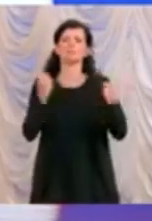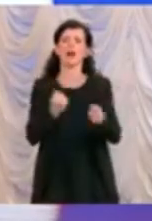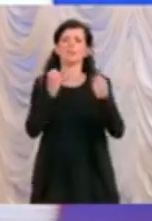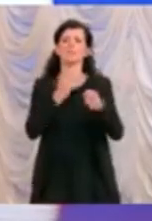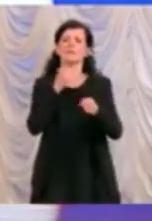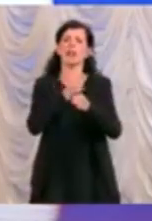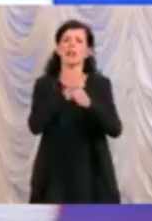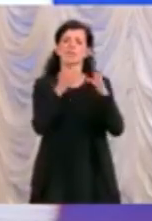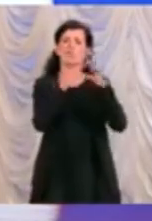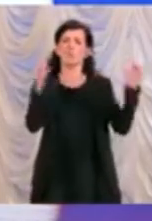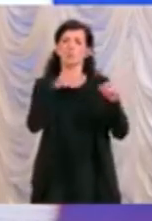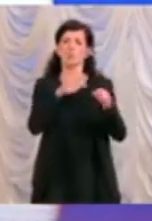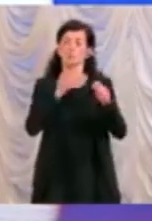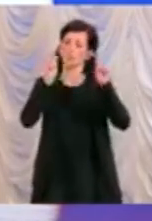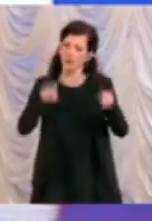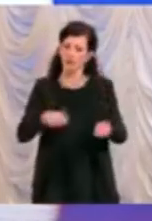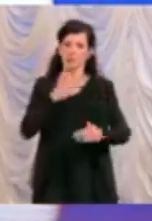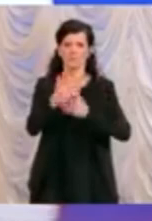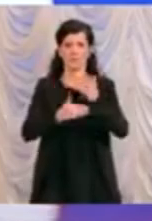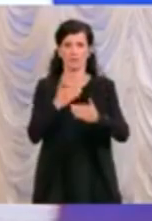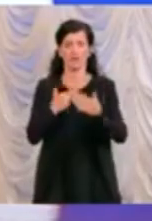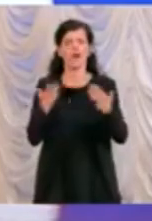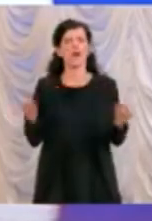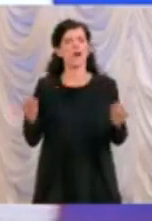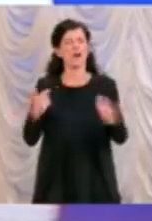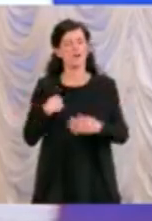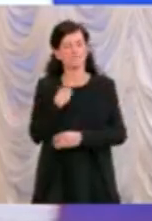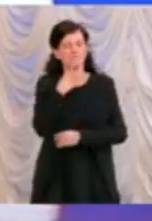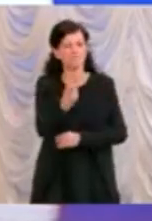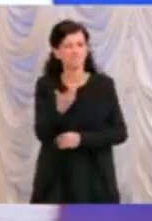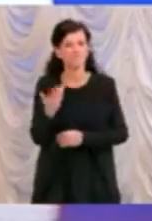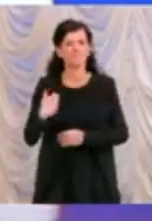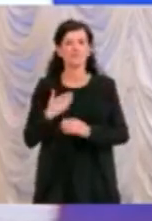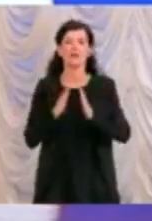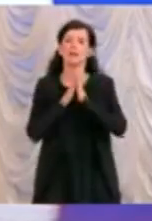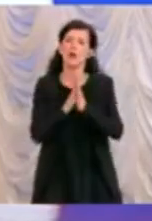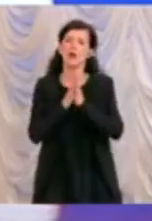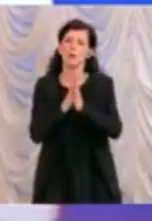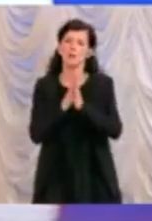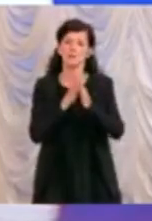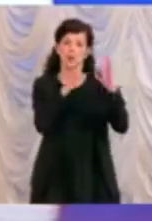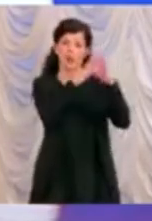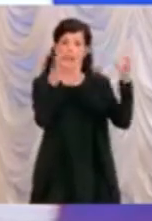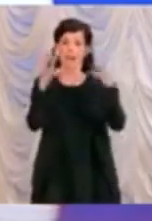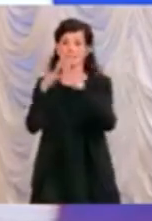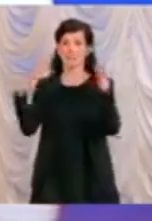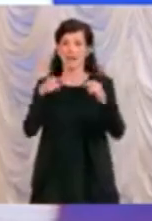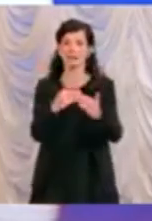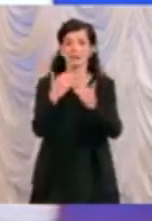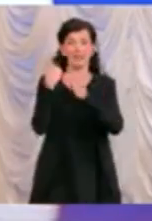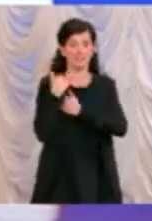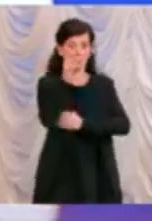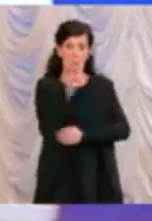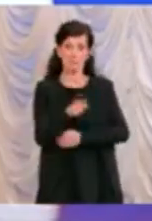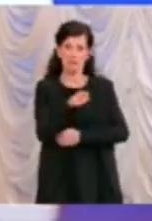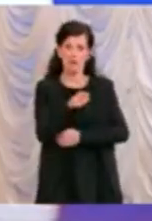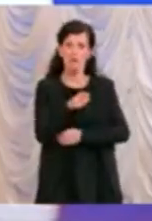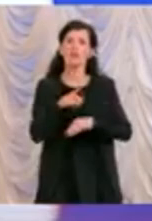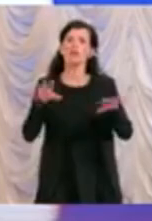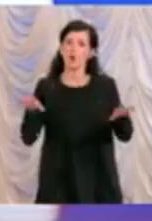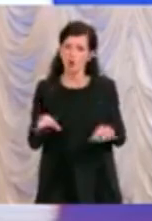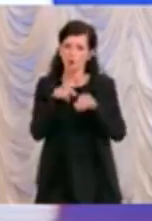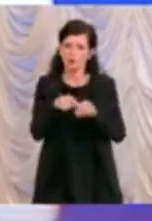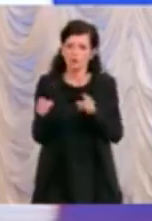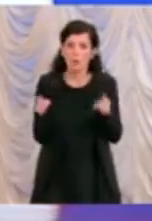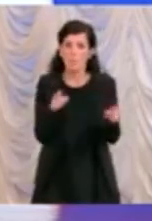raccomandazione a tutti i responsabili delle aziende ed iniziare ad approfittare di questo momento